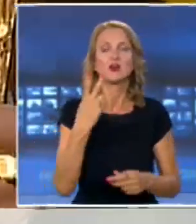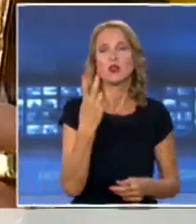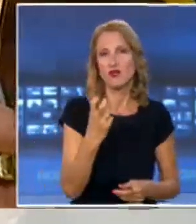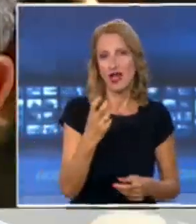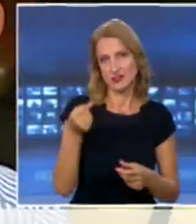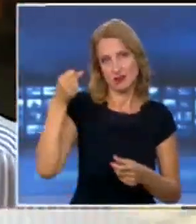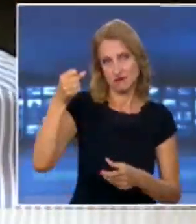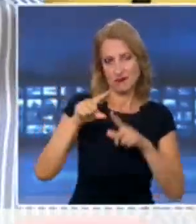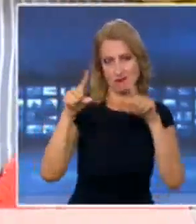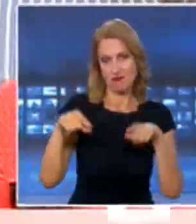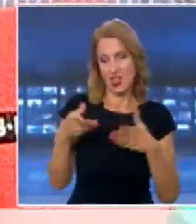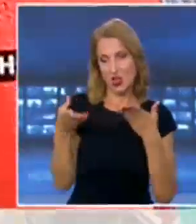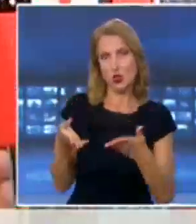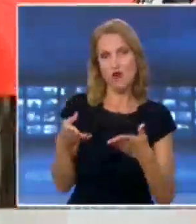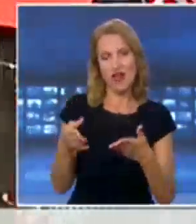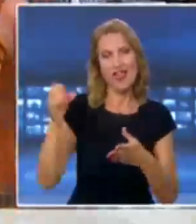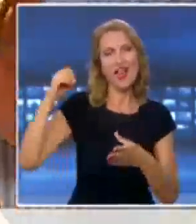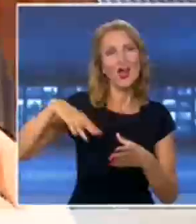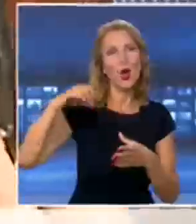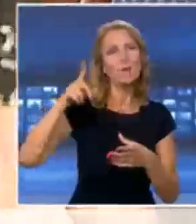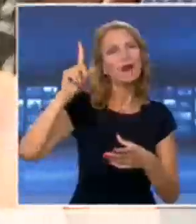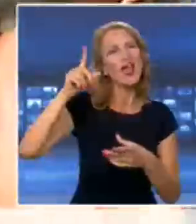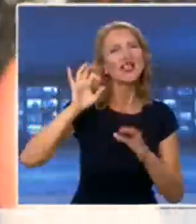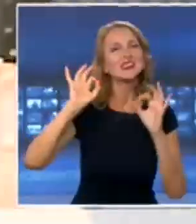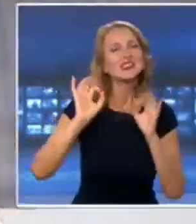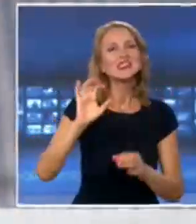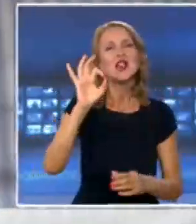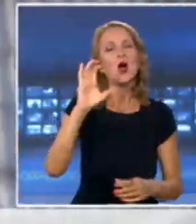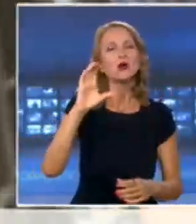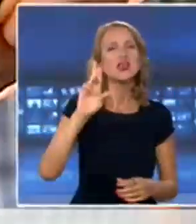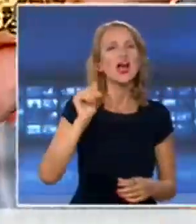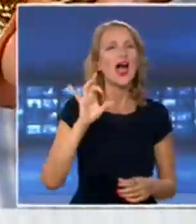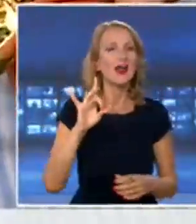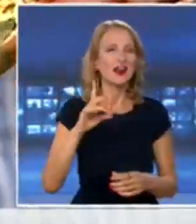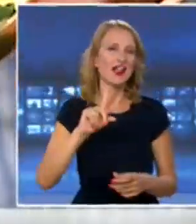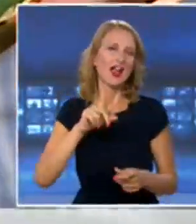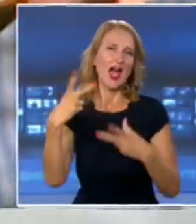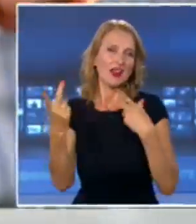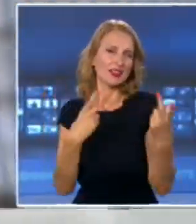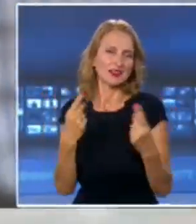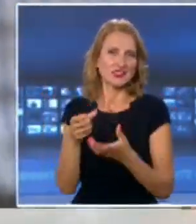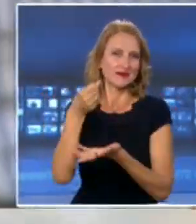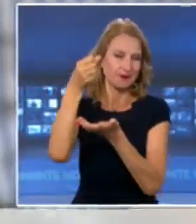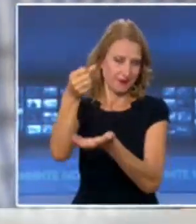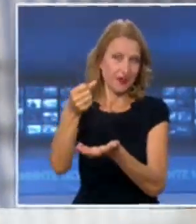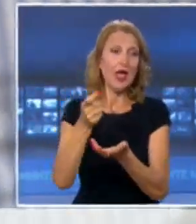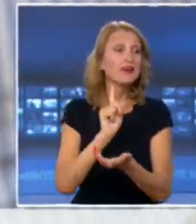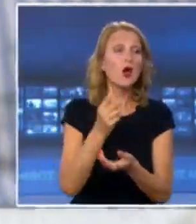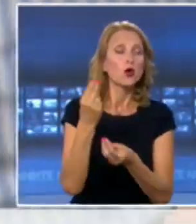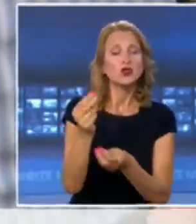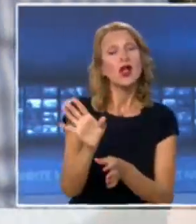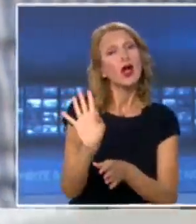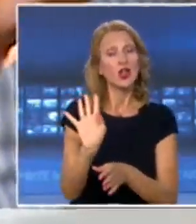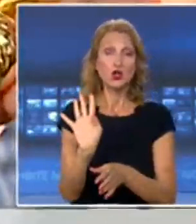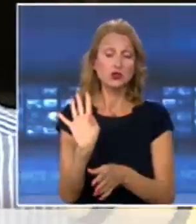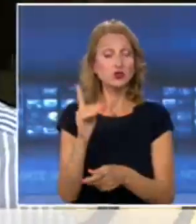Това е копия на истинските оскари. Аз би ги нарекал оскарчета. И за кого са тези два оскара? Нека да научите